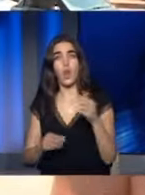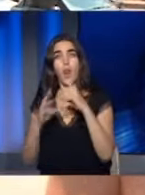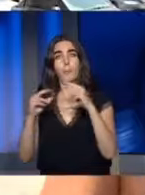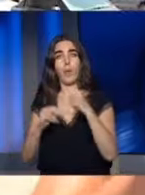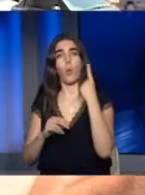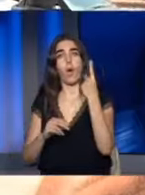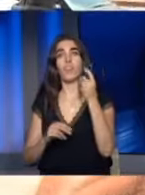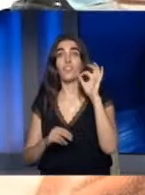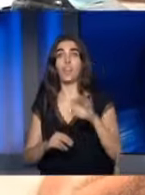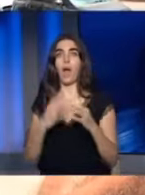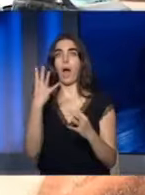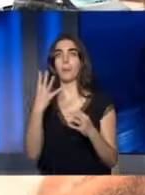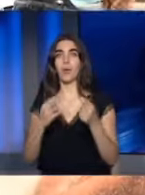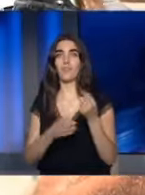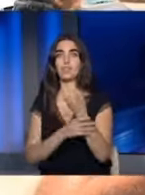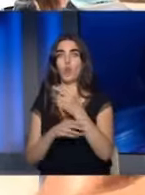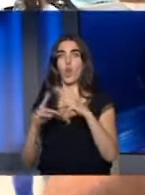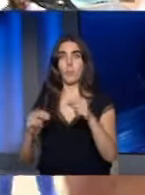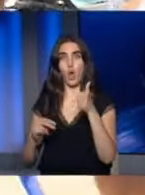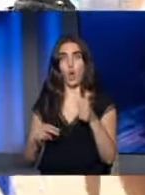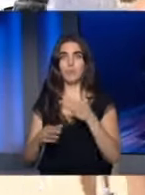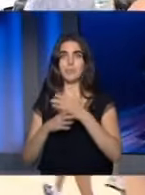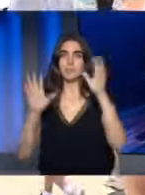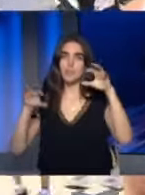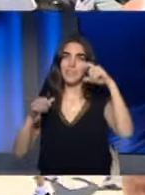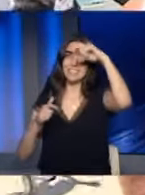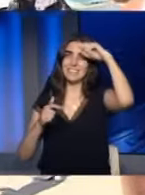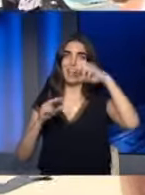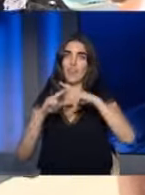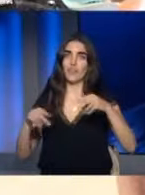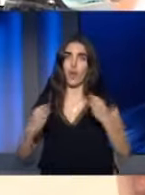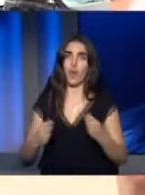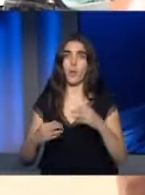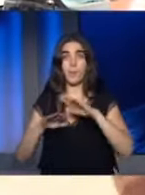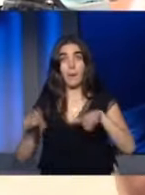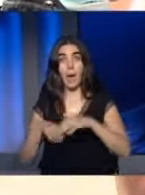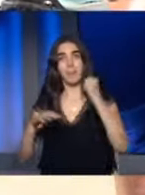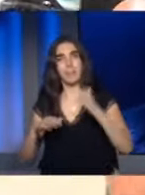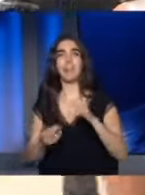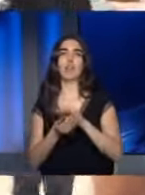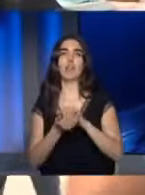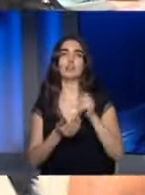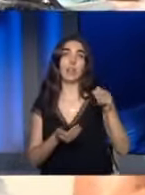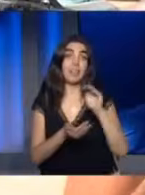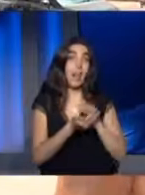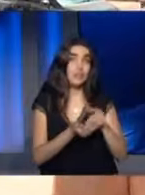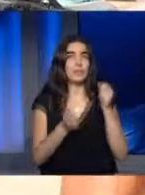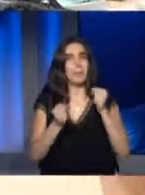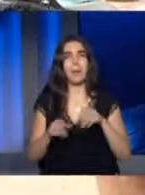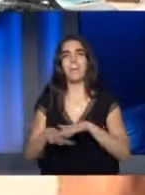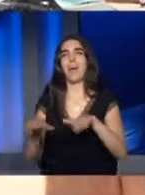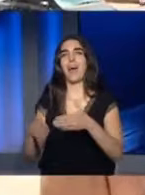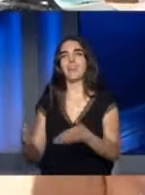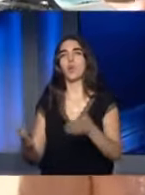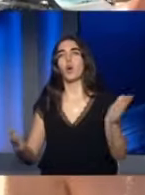الوحيد اربع فصوله بدك بحر في بحر بدك ثلج في ثلج بدك نهار في نهار بيجي الشوب اهلا وسهلا وعم